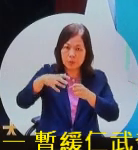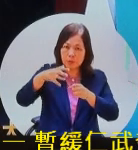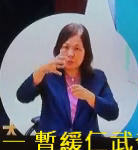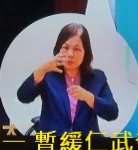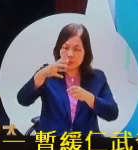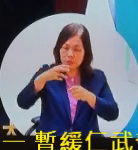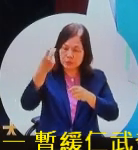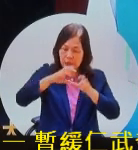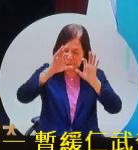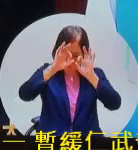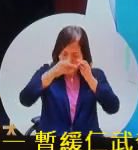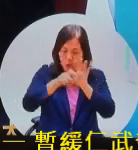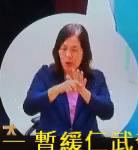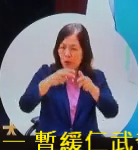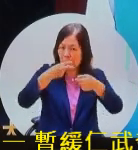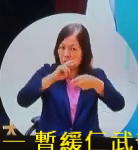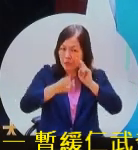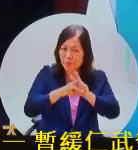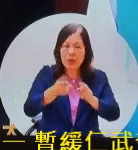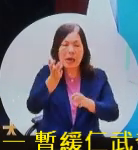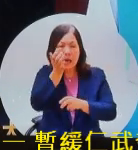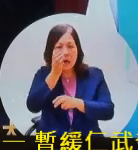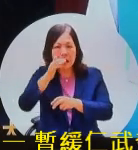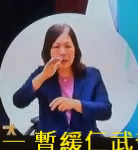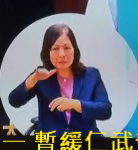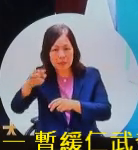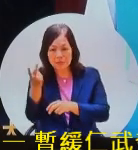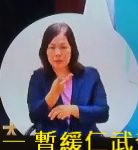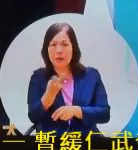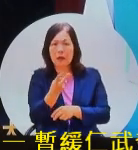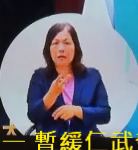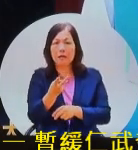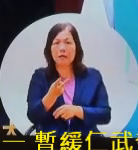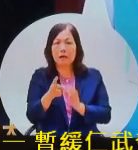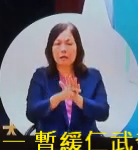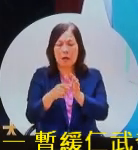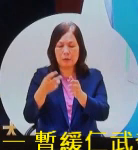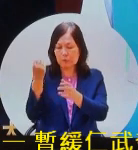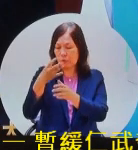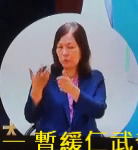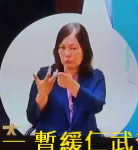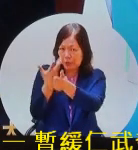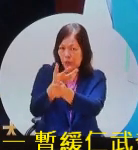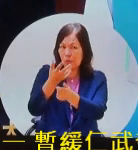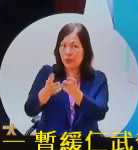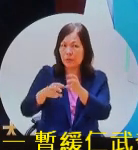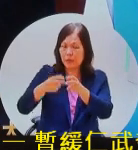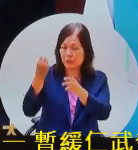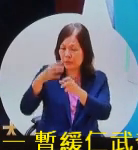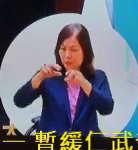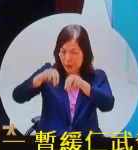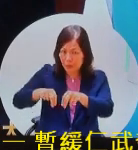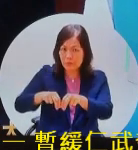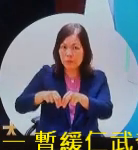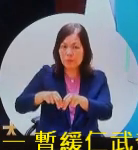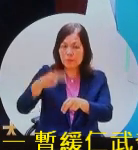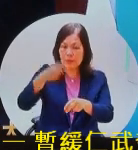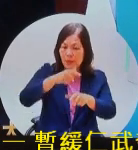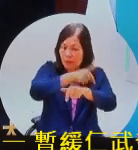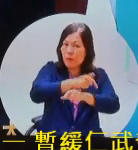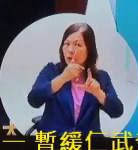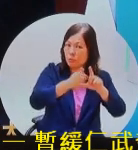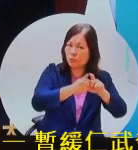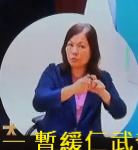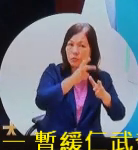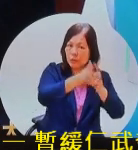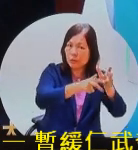是人物厂跟钢山厂这个重新委外新的合约之外，另外我们的南区厂也